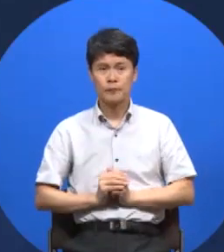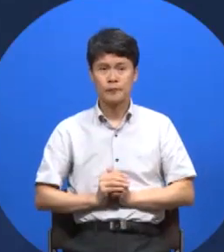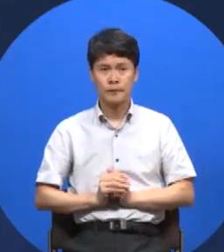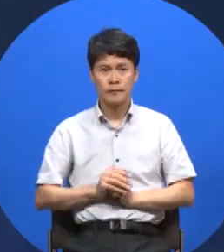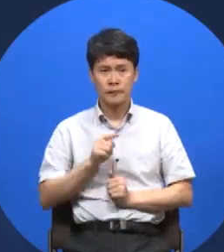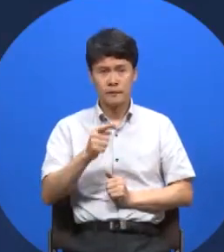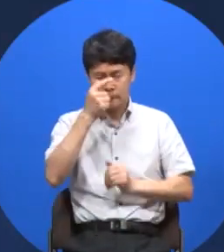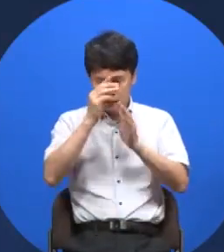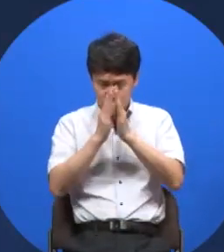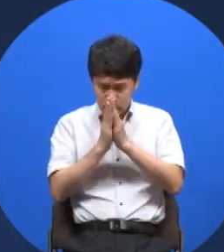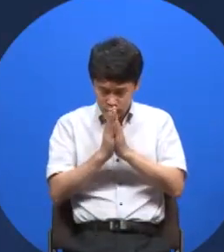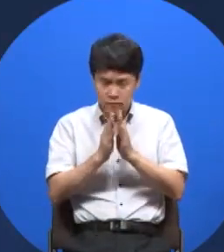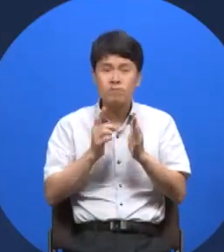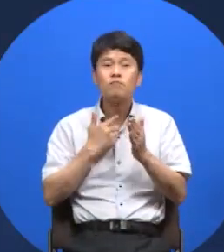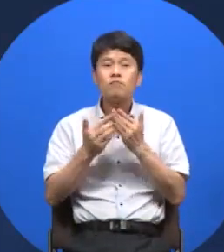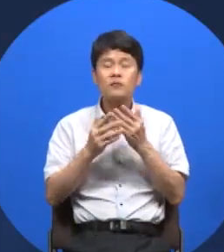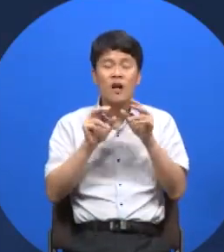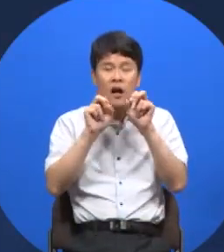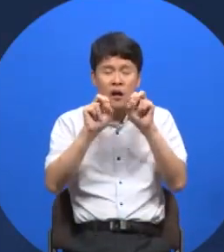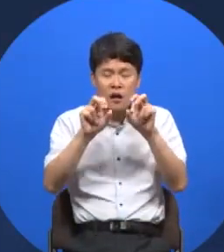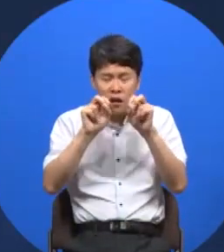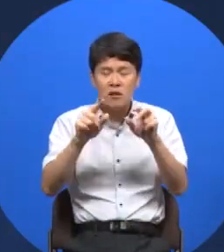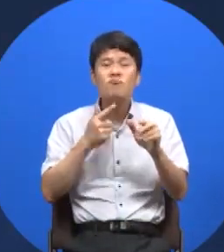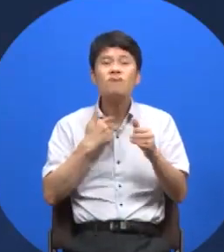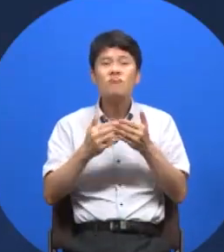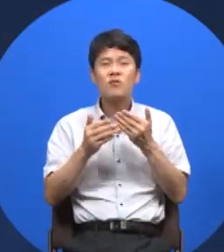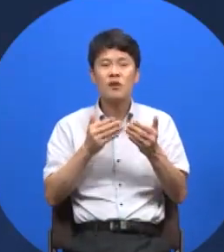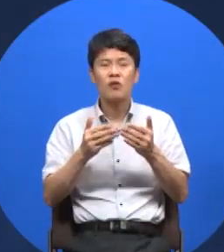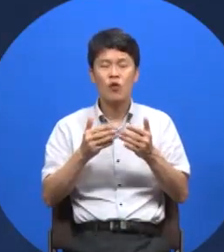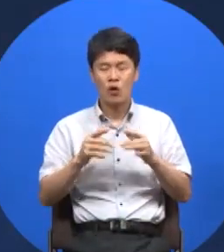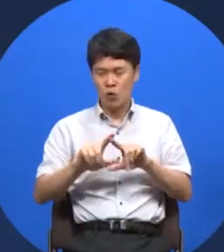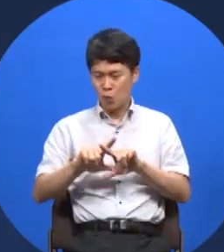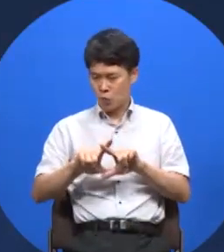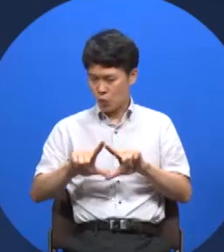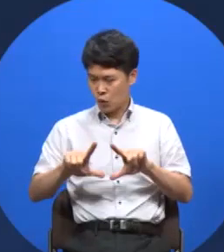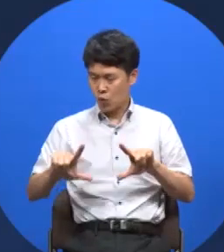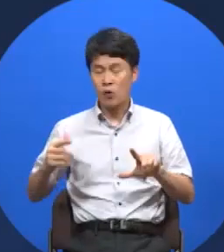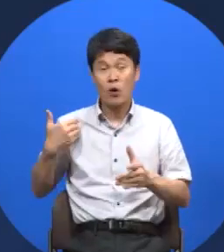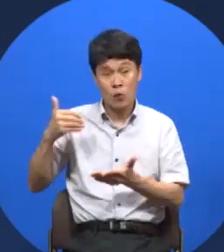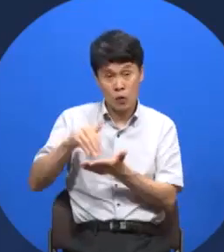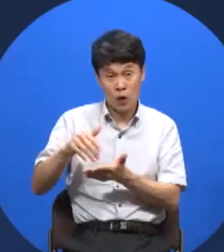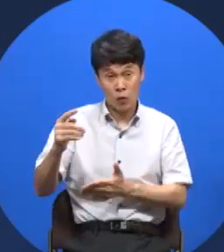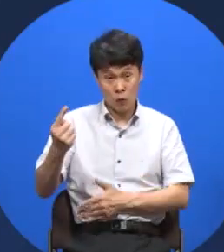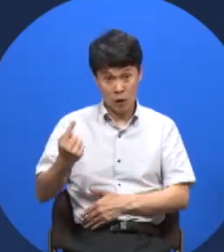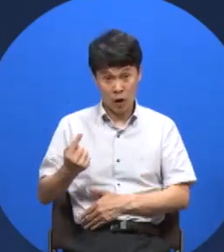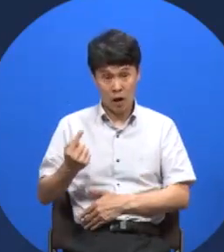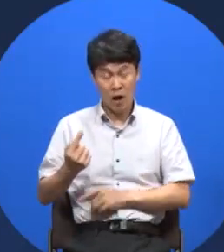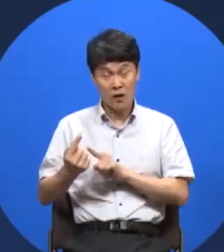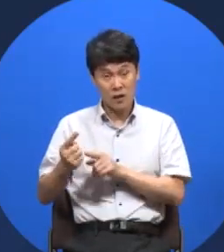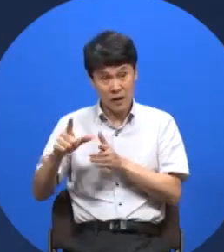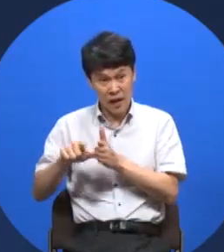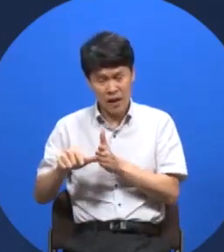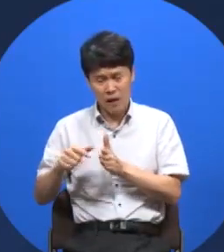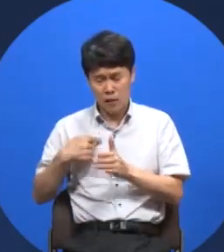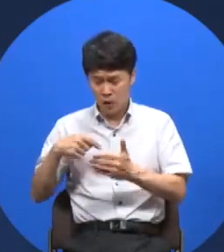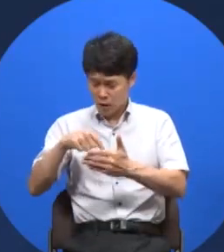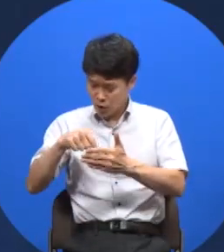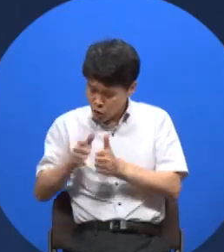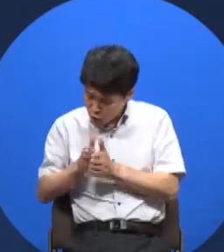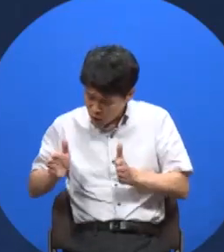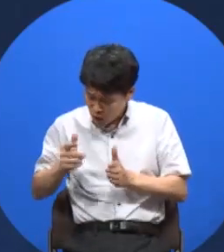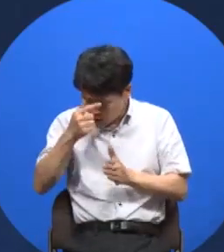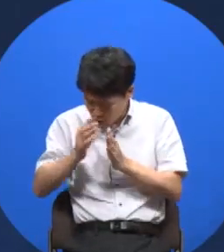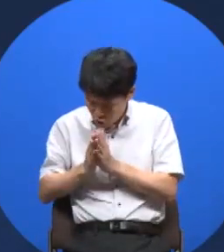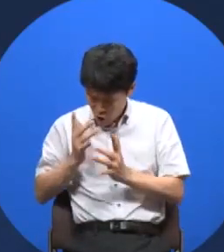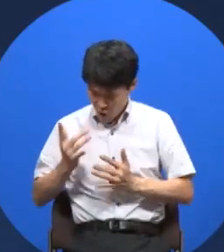이런 기도를 체험하고 선교를 체험하고 우리가 일상의 마당으로 다시 돌아왔단 말이죠. 자, 내 안에 시작된